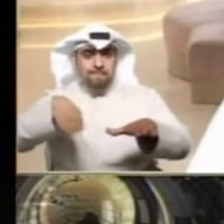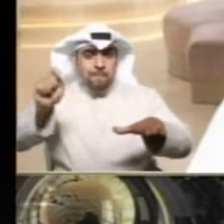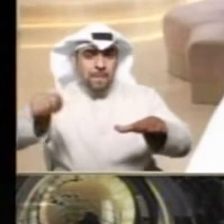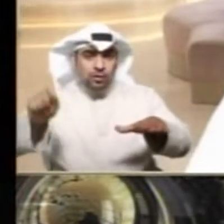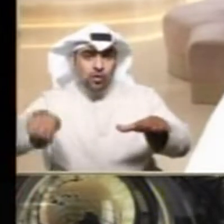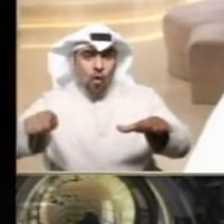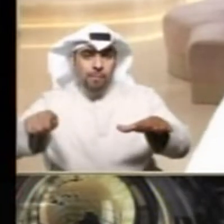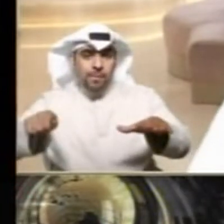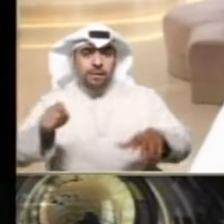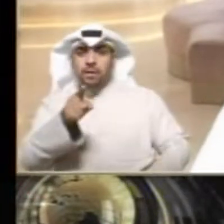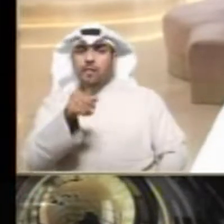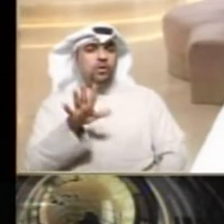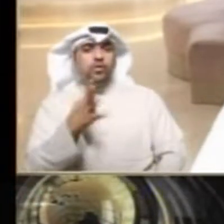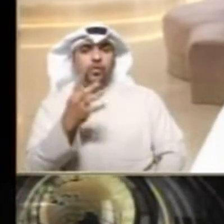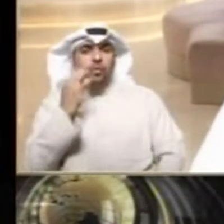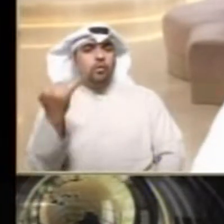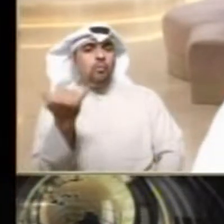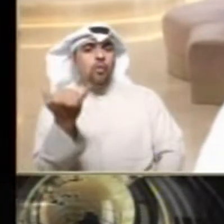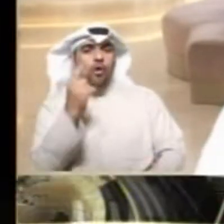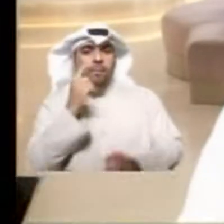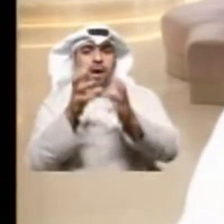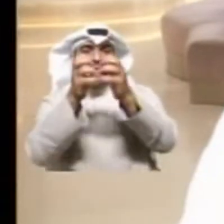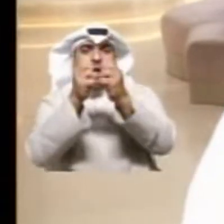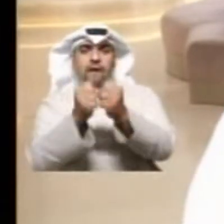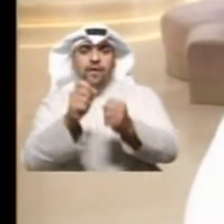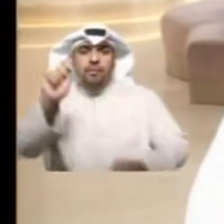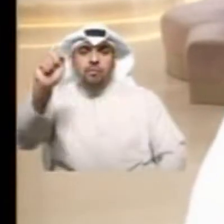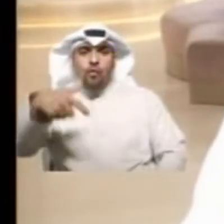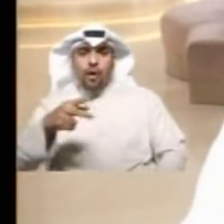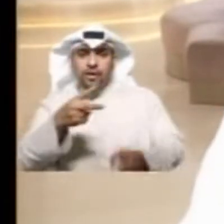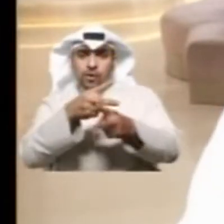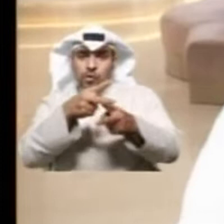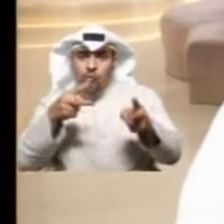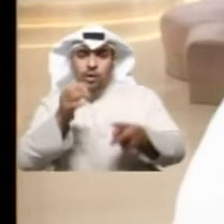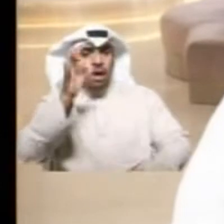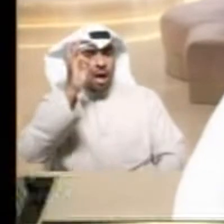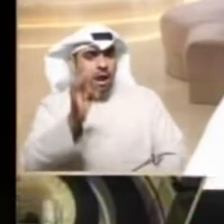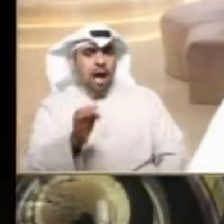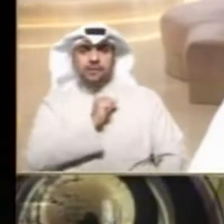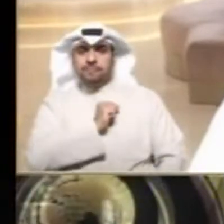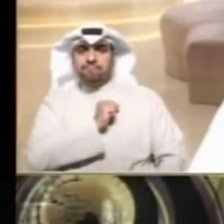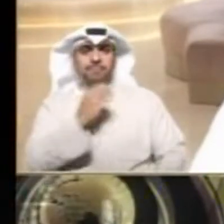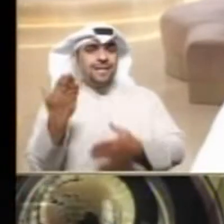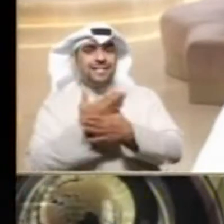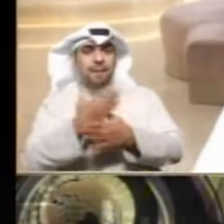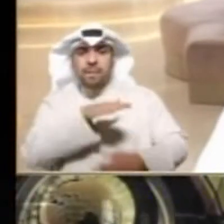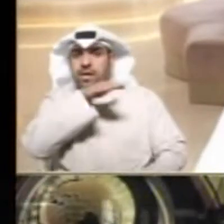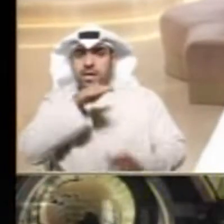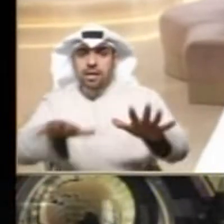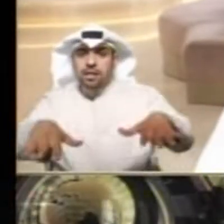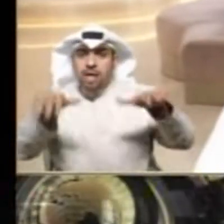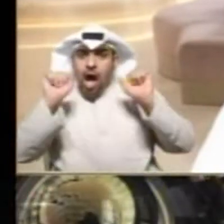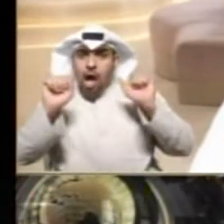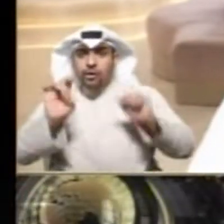على حماية المواطن الكويتي اللي يشتغل في القطاع الخاص عدم حالته للتقاعد أو